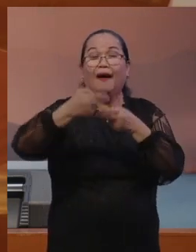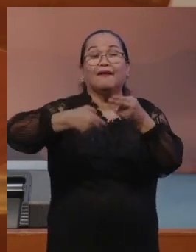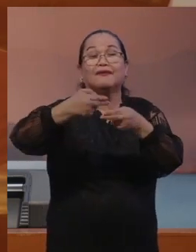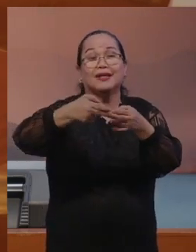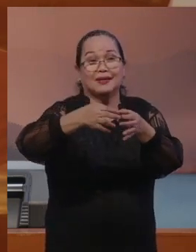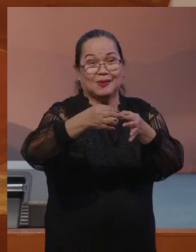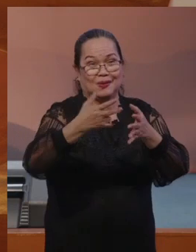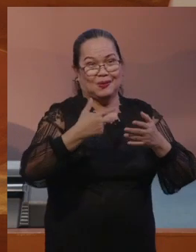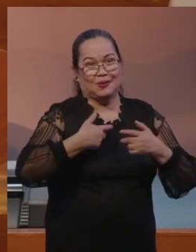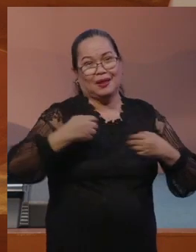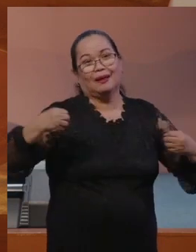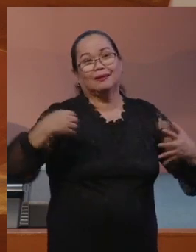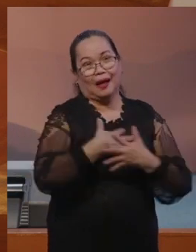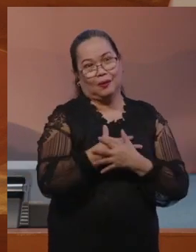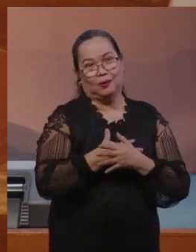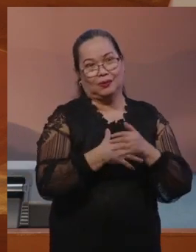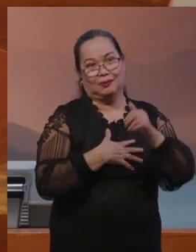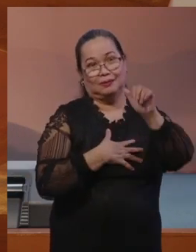Joshua sa mga espiya.